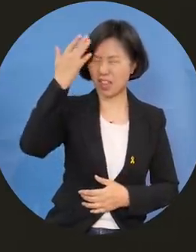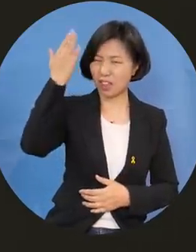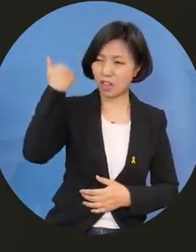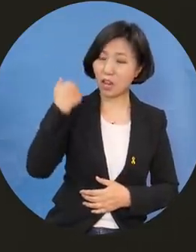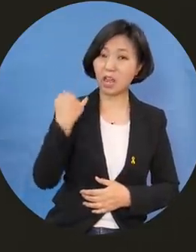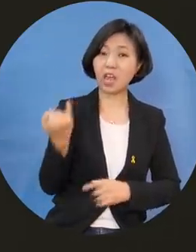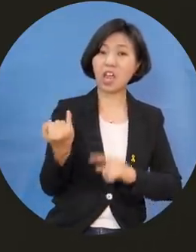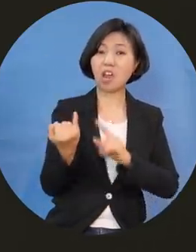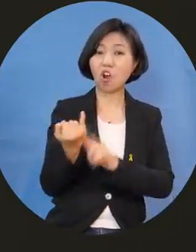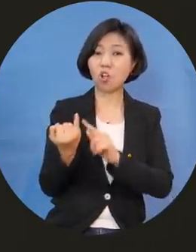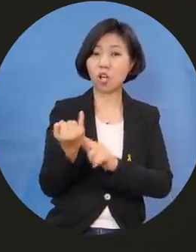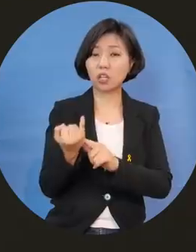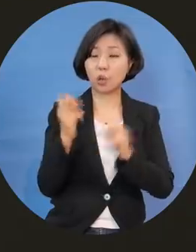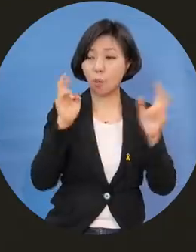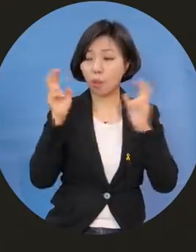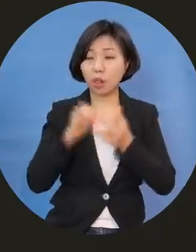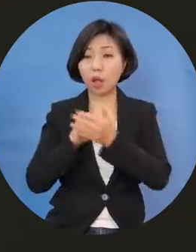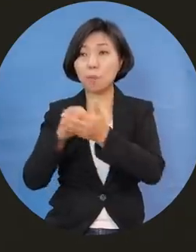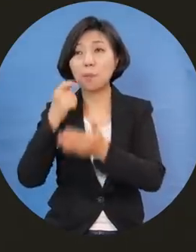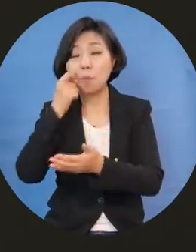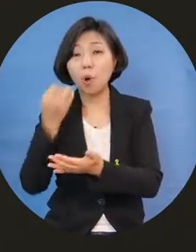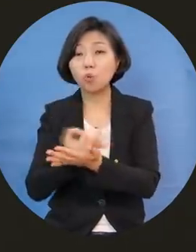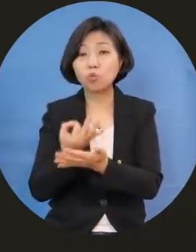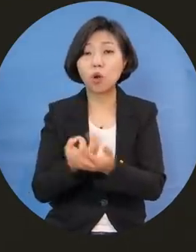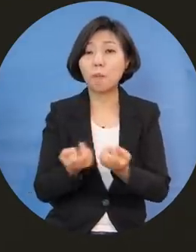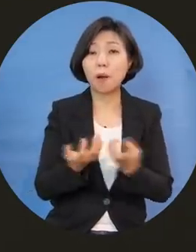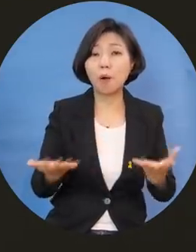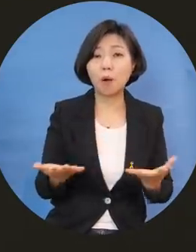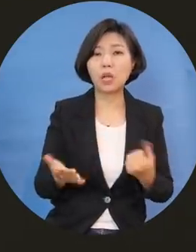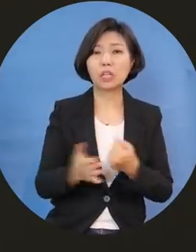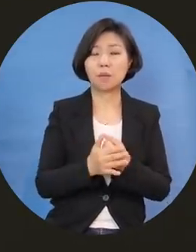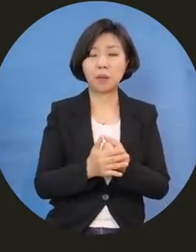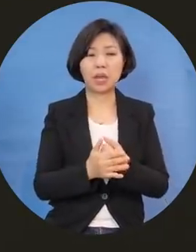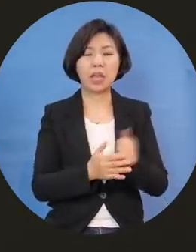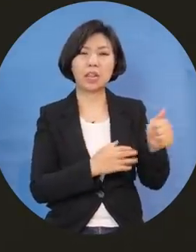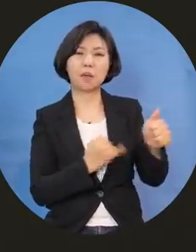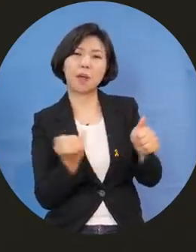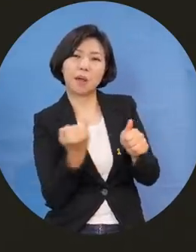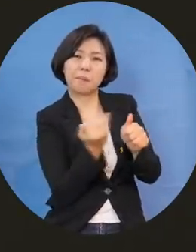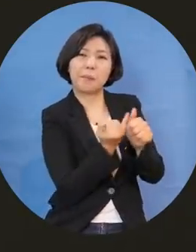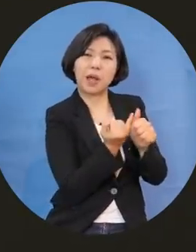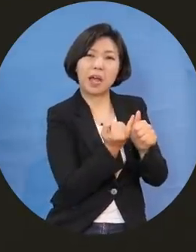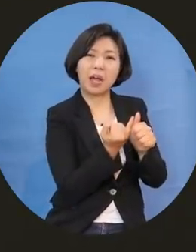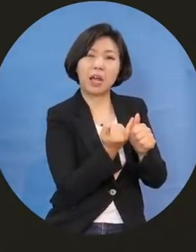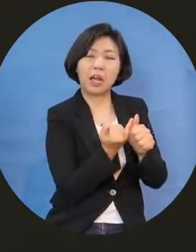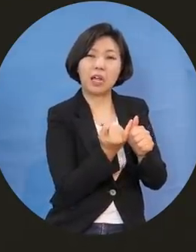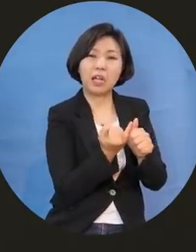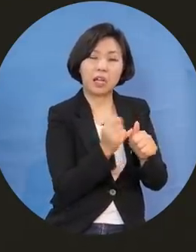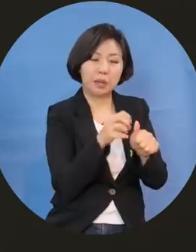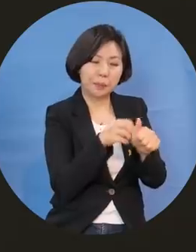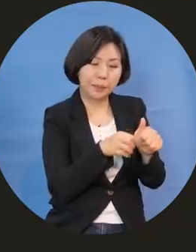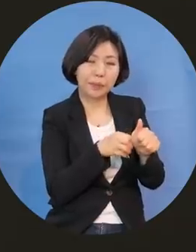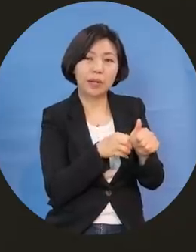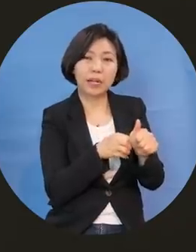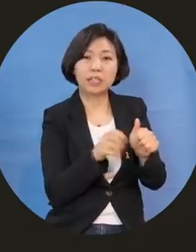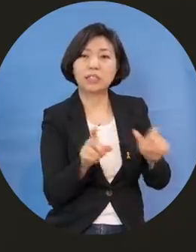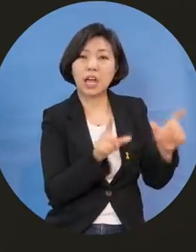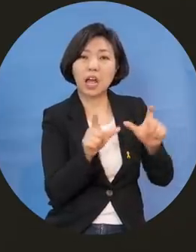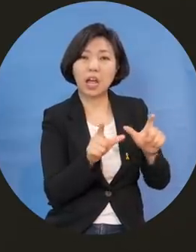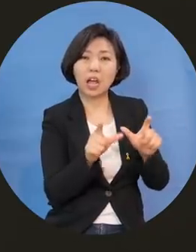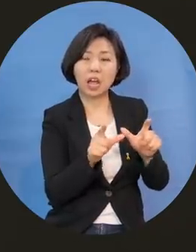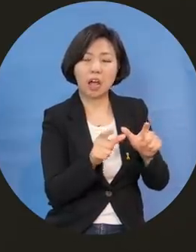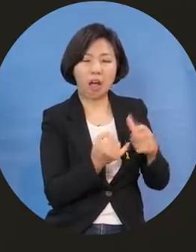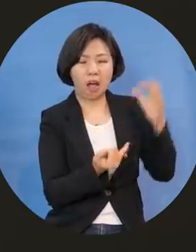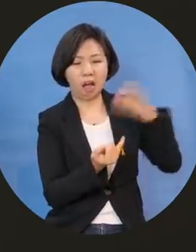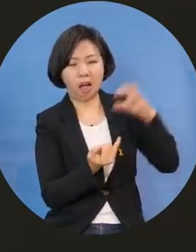저 옛날엔 여자는 아무 직장도 없고 수입원이 없는데 오직 남자 밑에 붙어가 살 때는